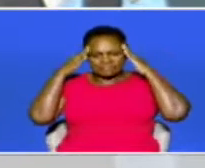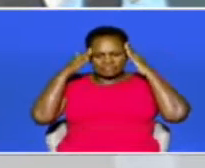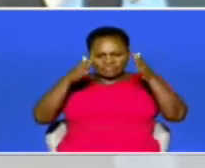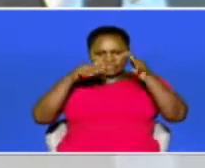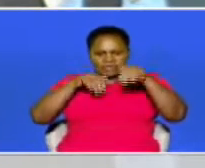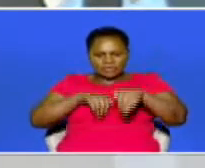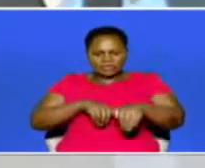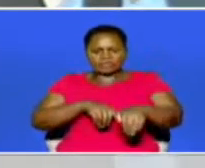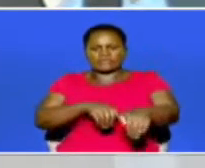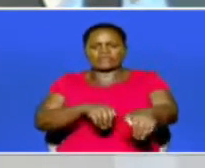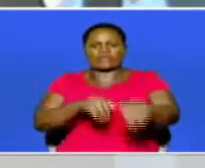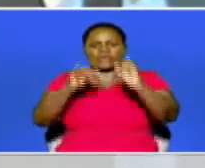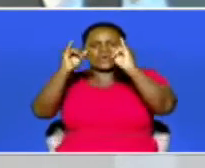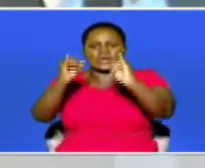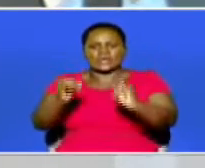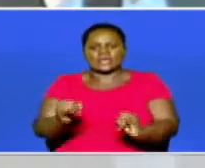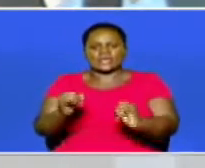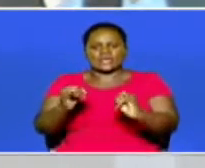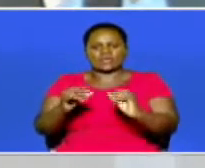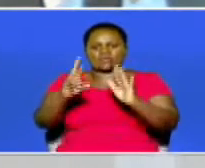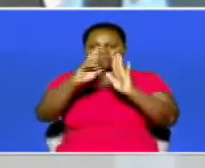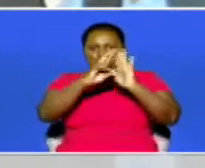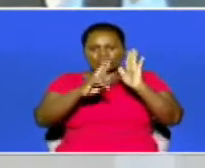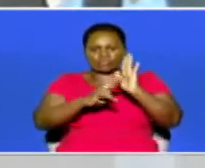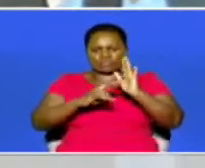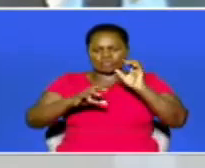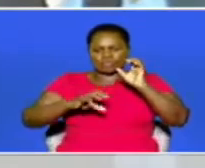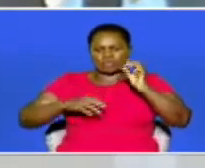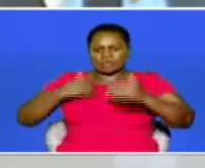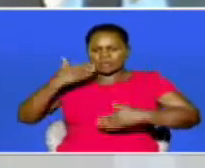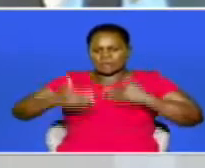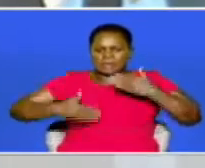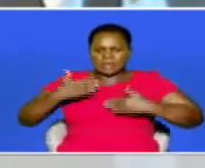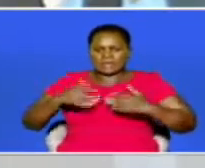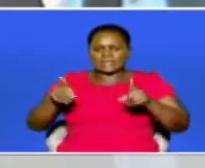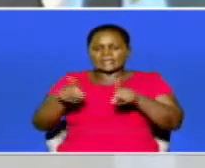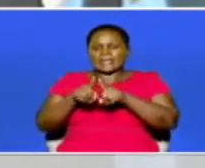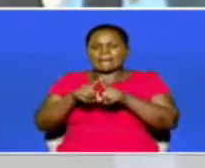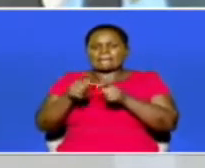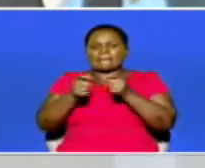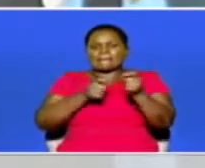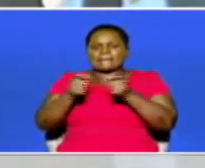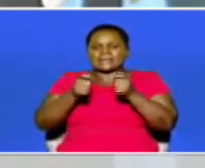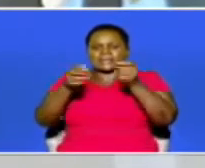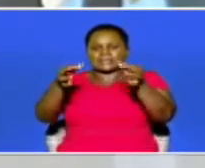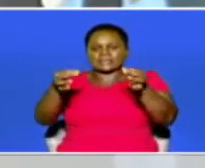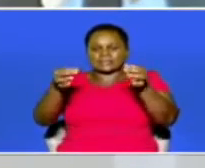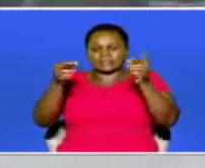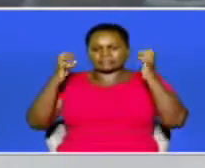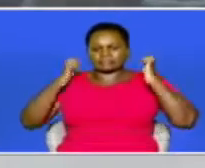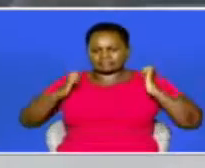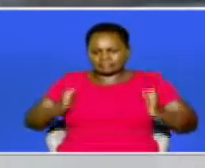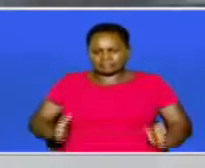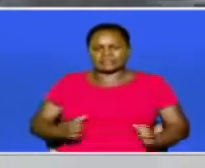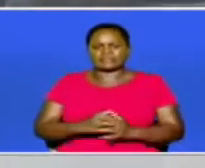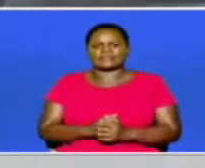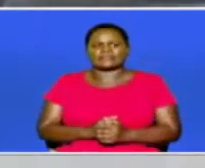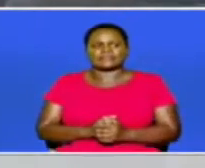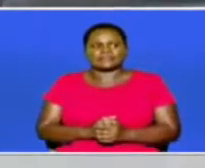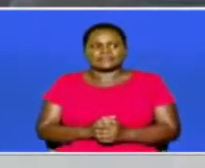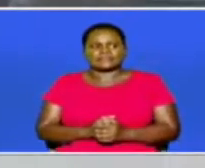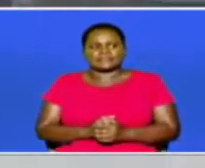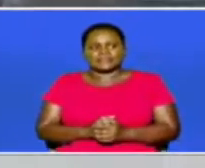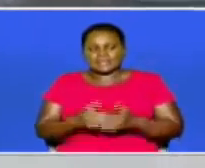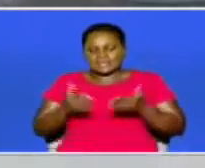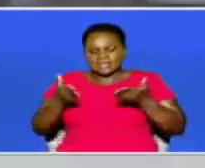adhere to a new code of conduct and a management accountability framework. This